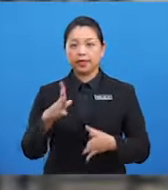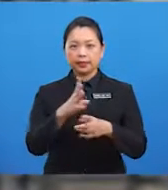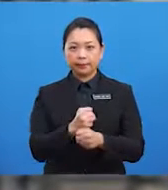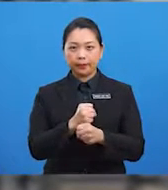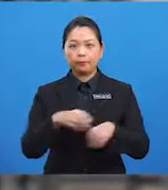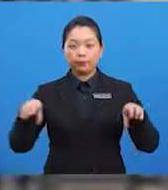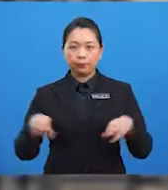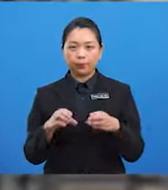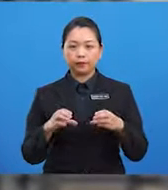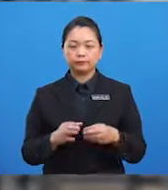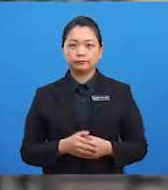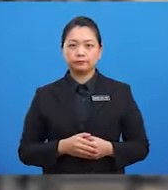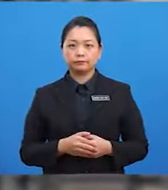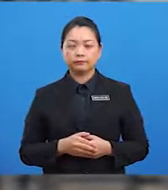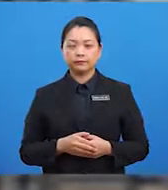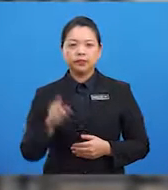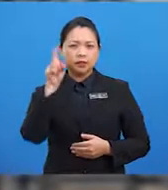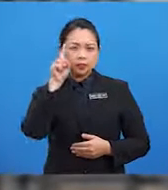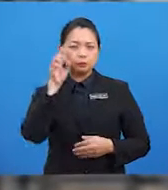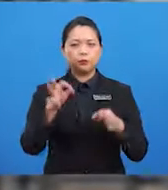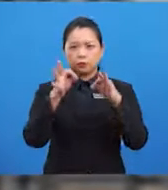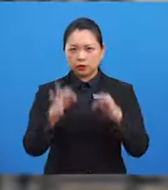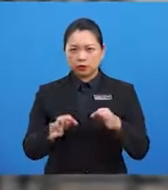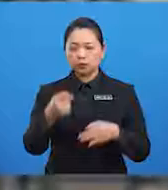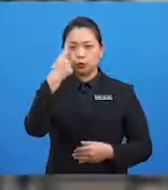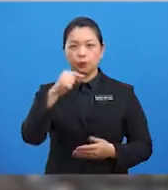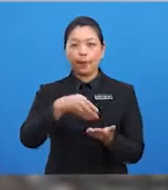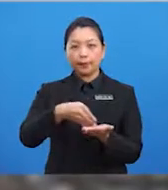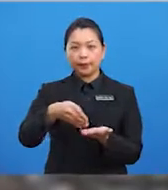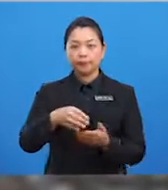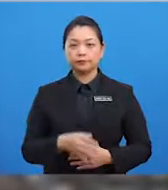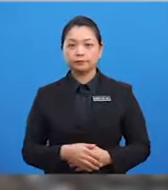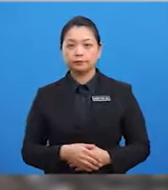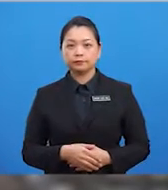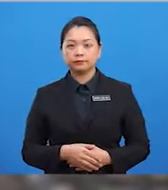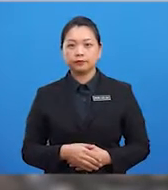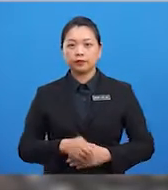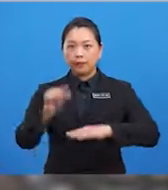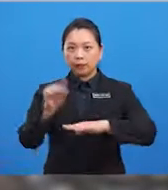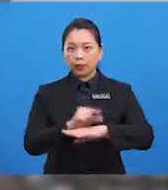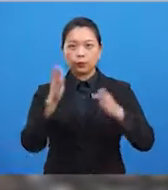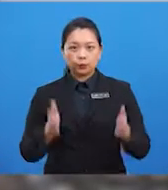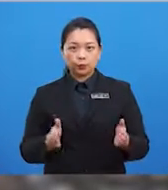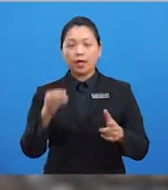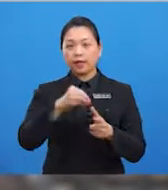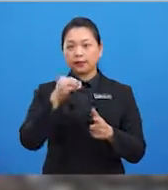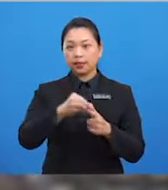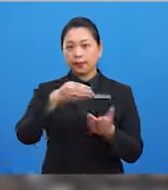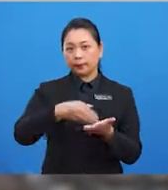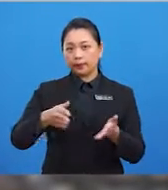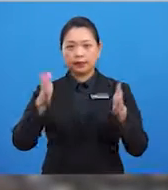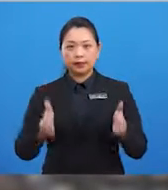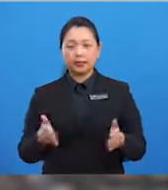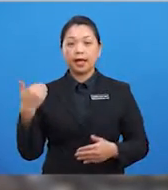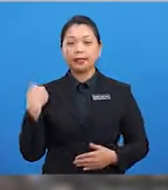dapat membuat keputusan untuk membeli. Pengguna atau pembeli